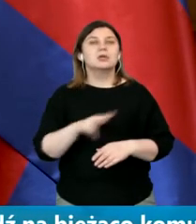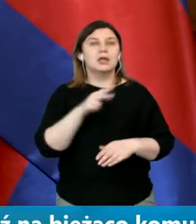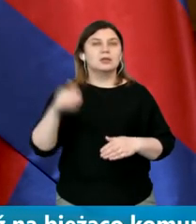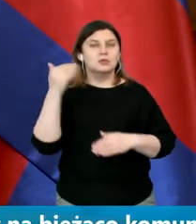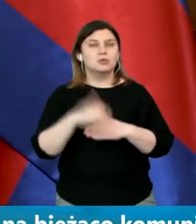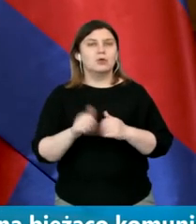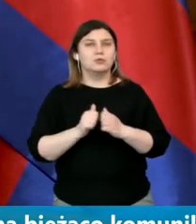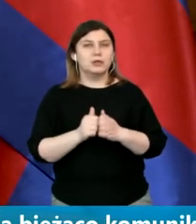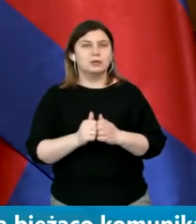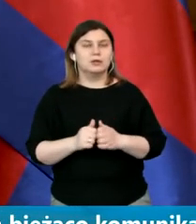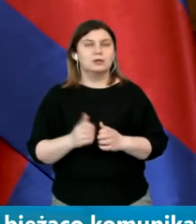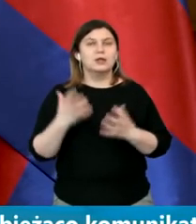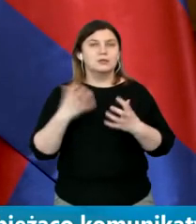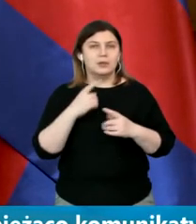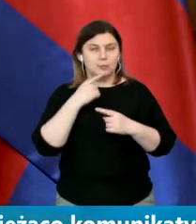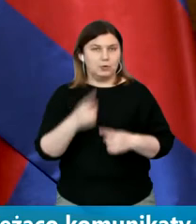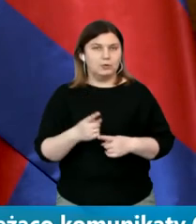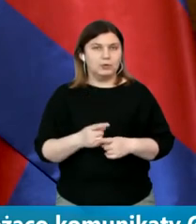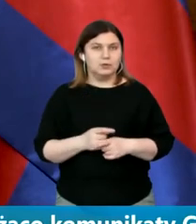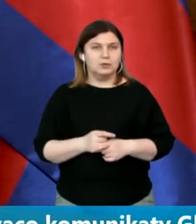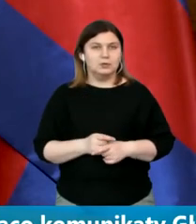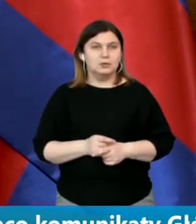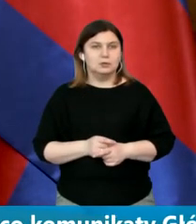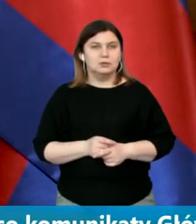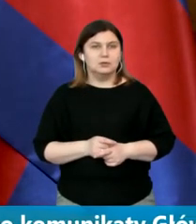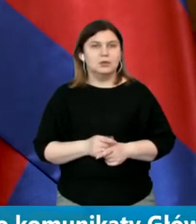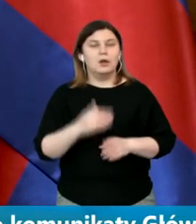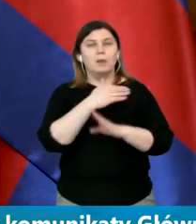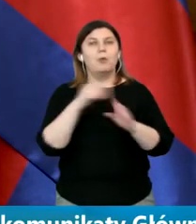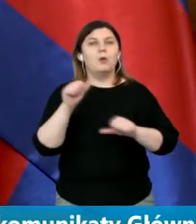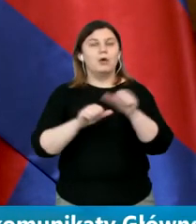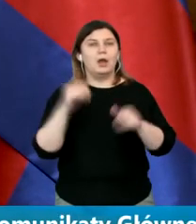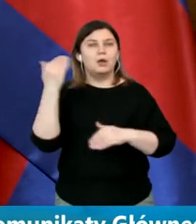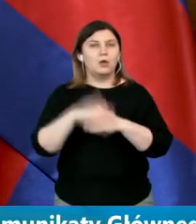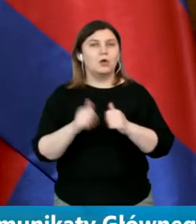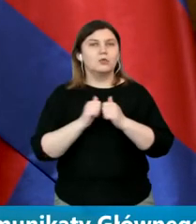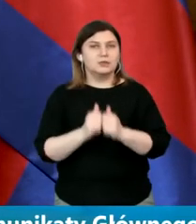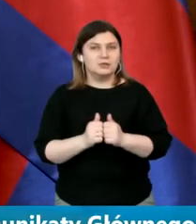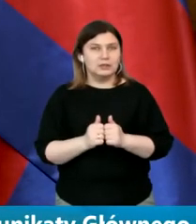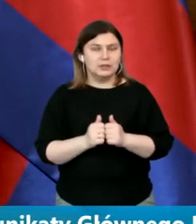konkretne zadania. Więc chcę powiedzieć, że w połowie roku będą się kończyły zadania